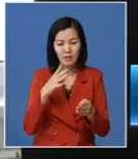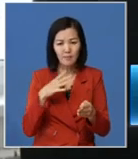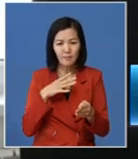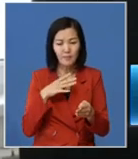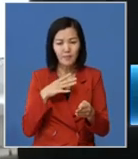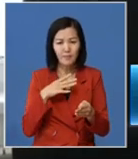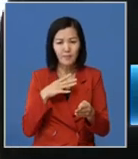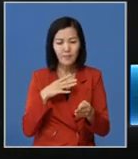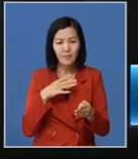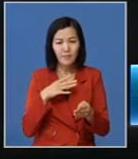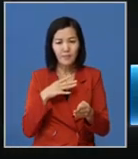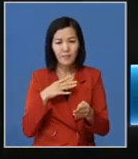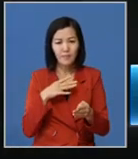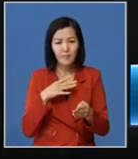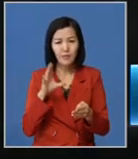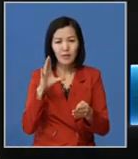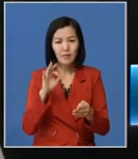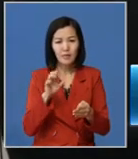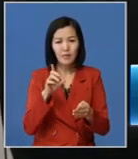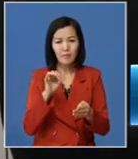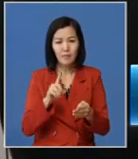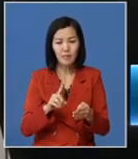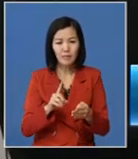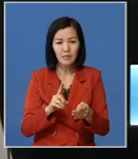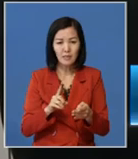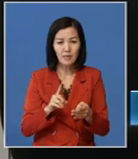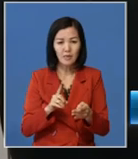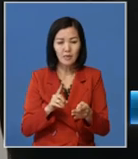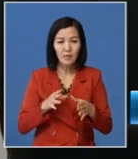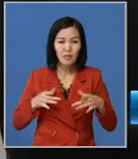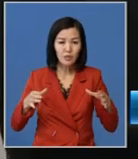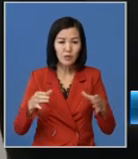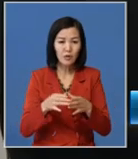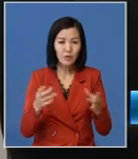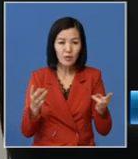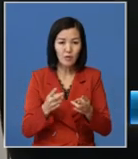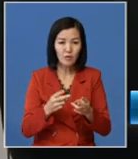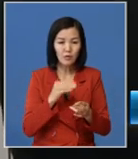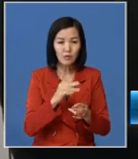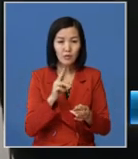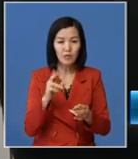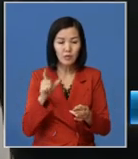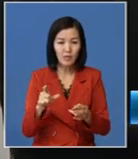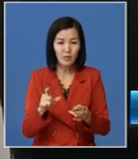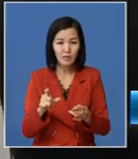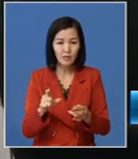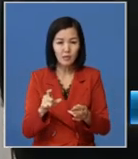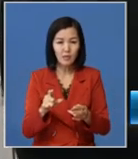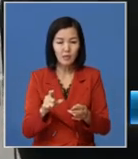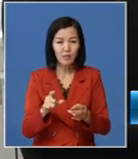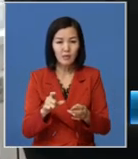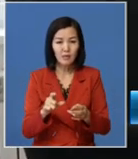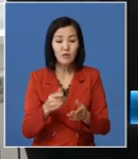Чуть ли не совезд жинау керек, допустим. Совезге бардыңдар, ЖКХ-ны барады совезге, жинайды